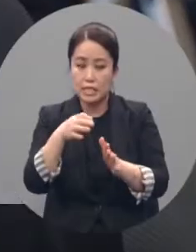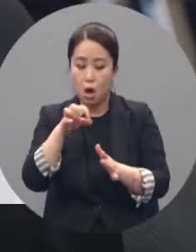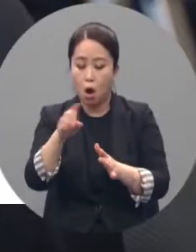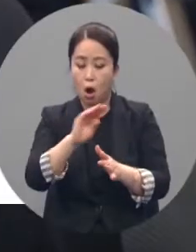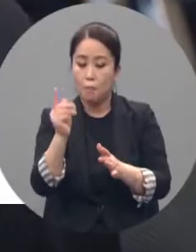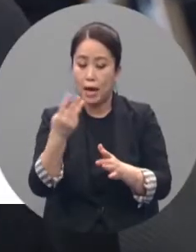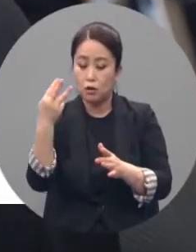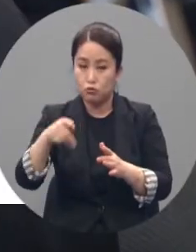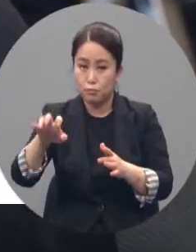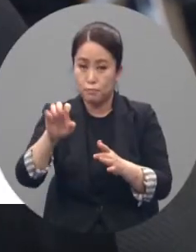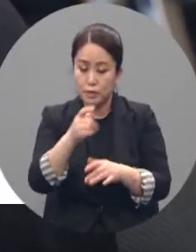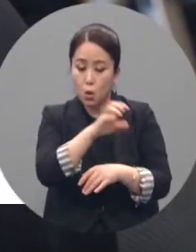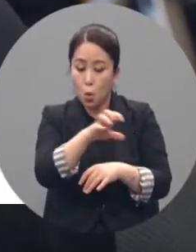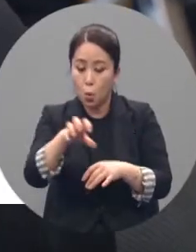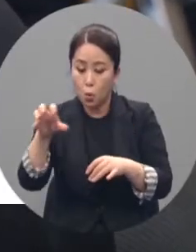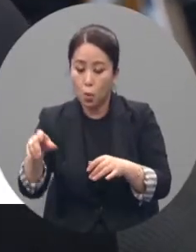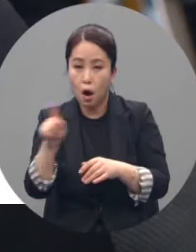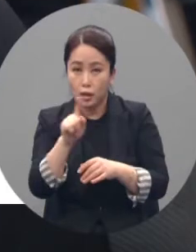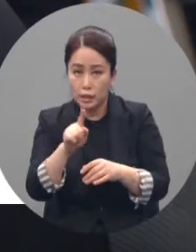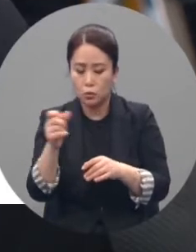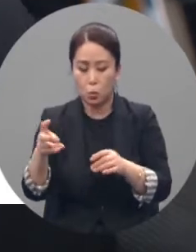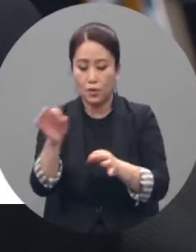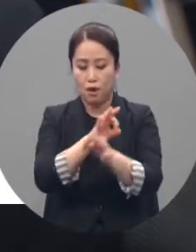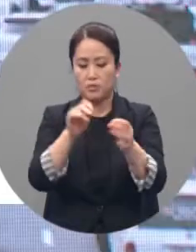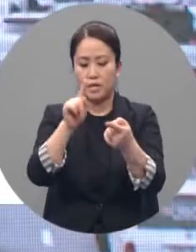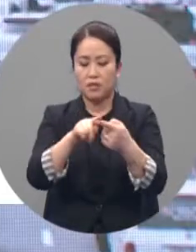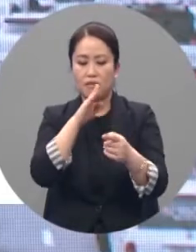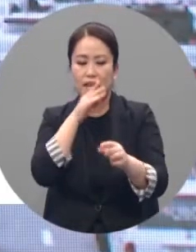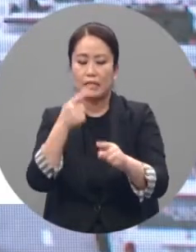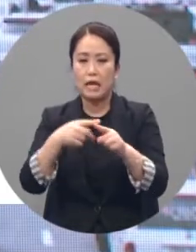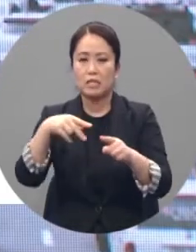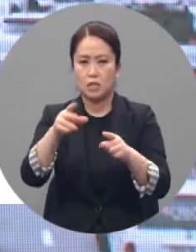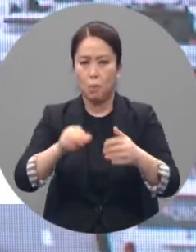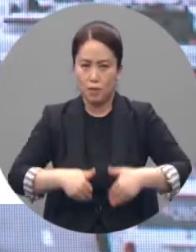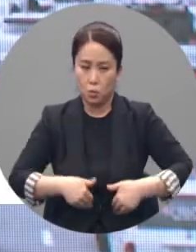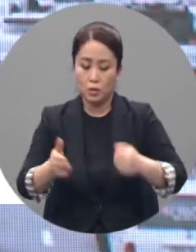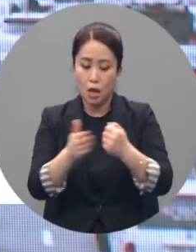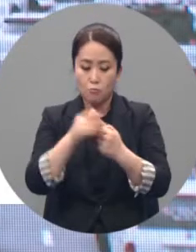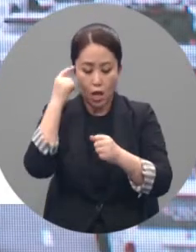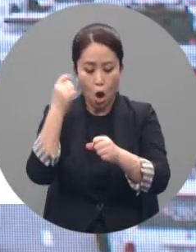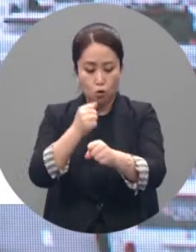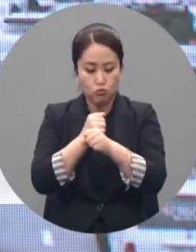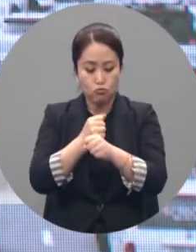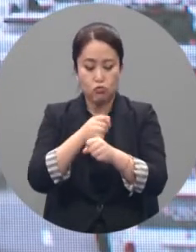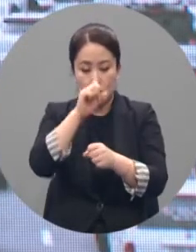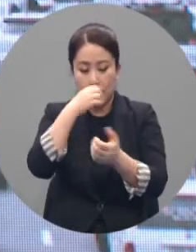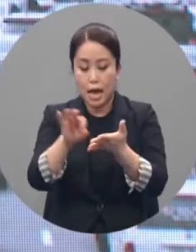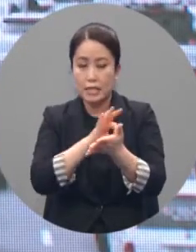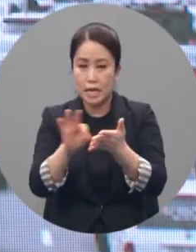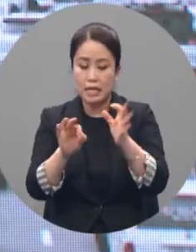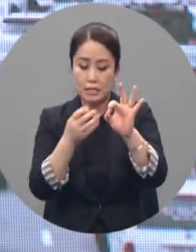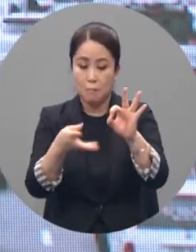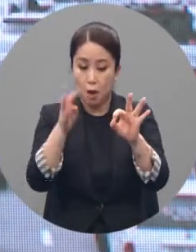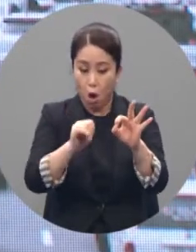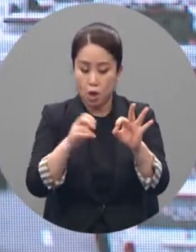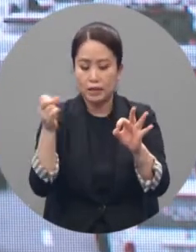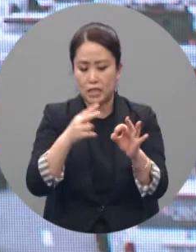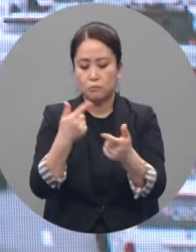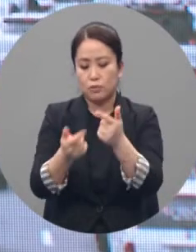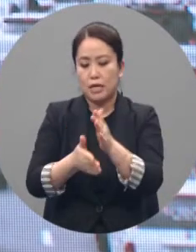계획부터 경제적 타당성 검토가 필요하다며 연구 용역 예산 10억 원을 부산시의회에 다시 요청하겠다는